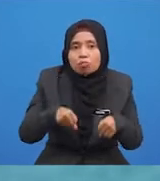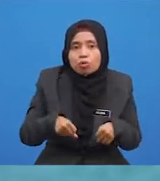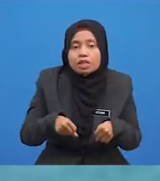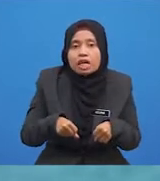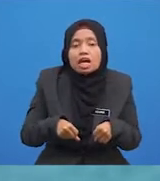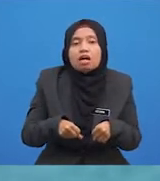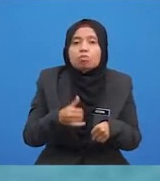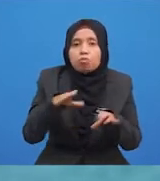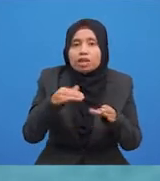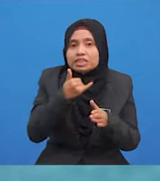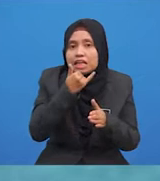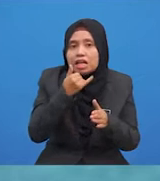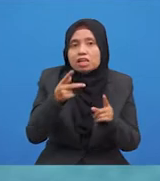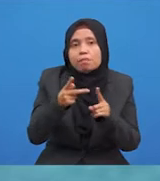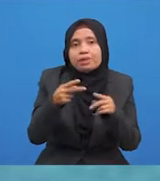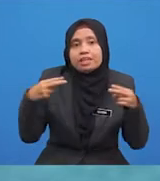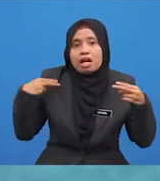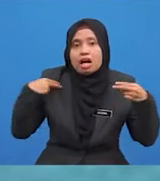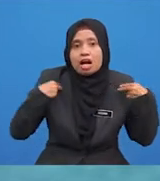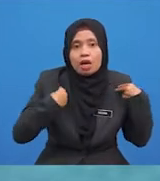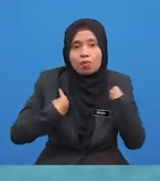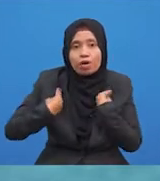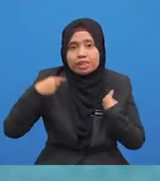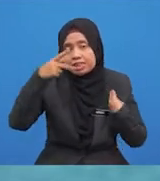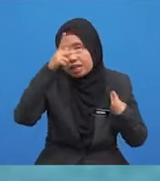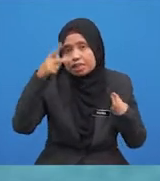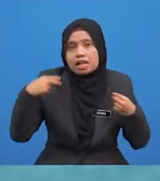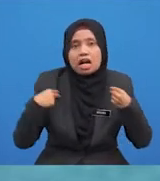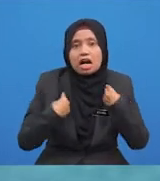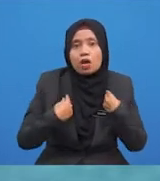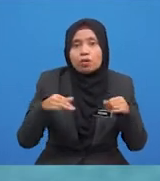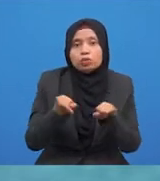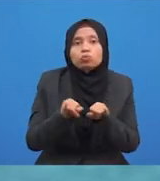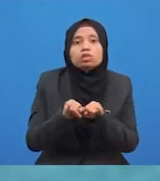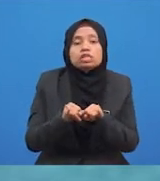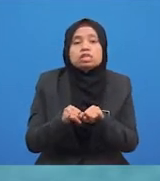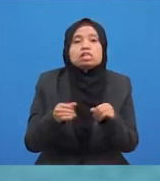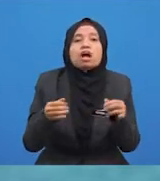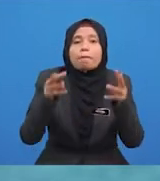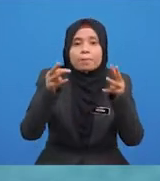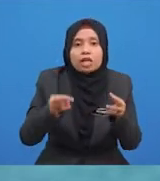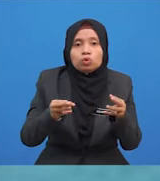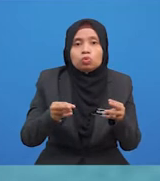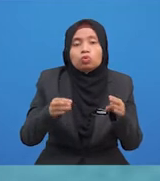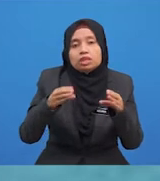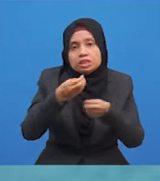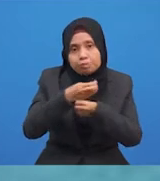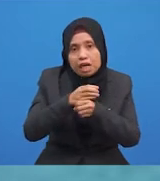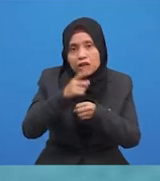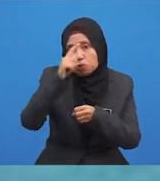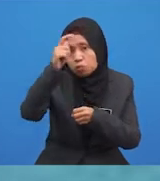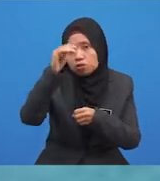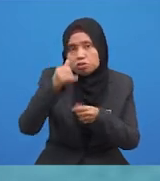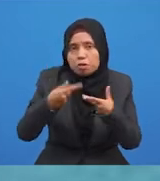tidak boleh berlaku kejam kepada haiwan kerana haiwan juga merupakan makhluk